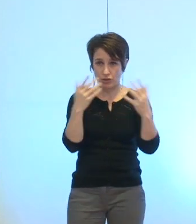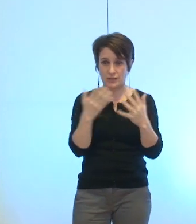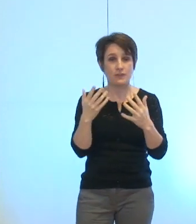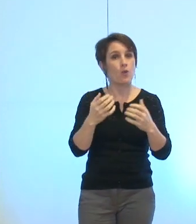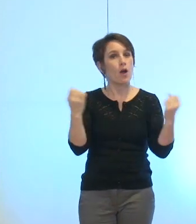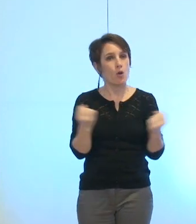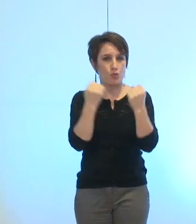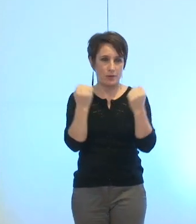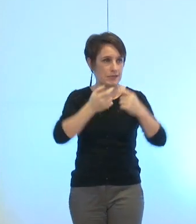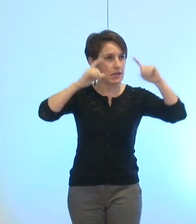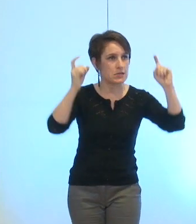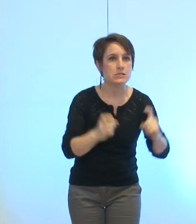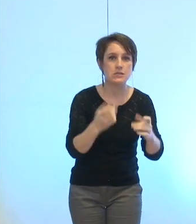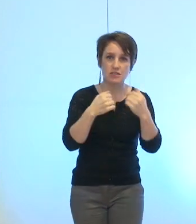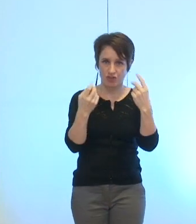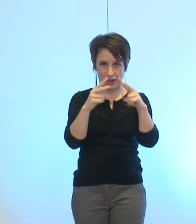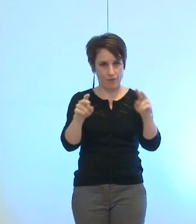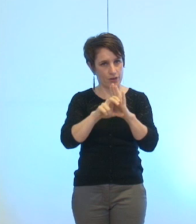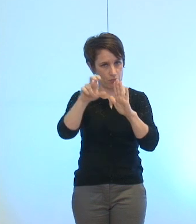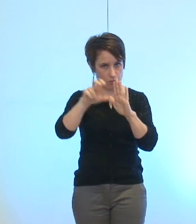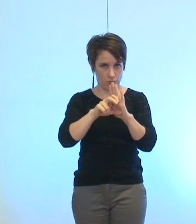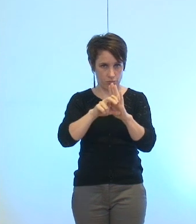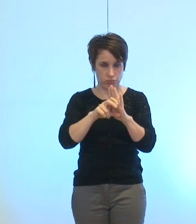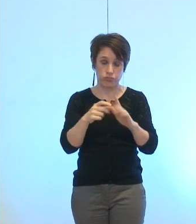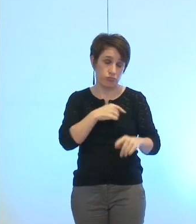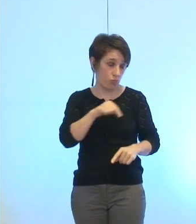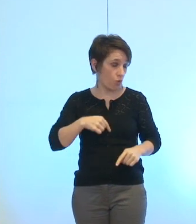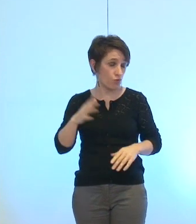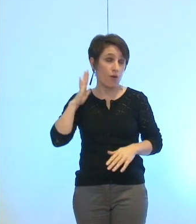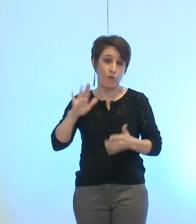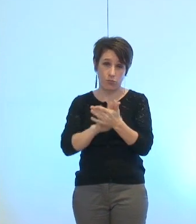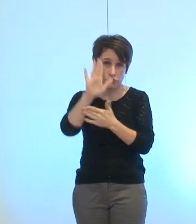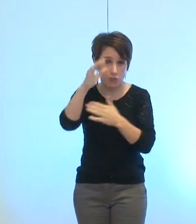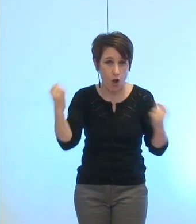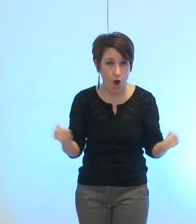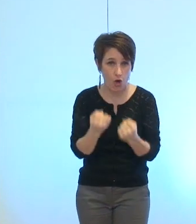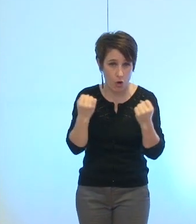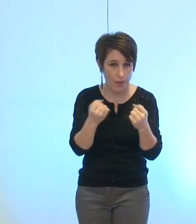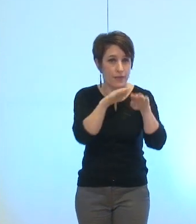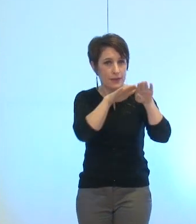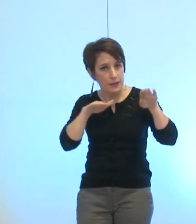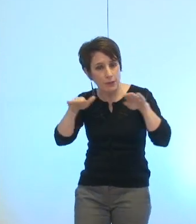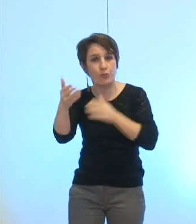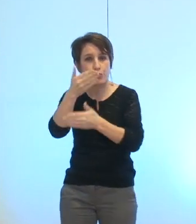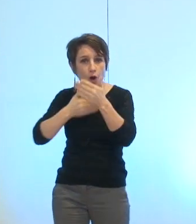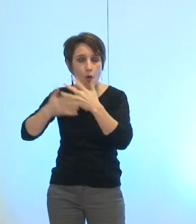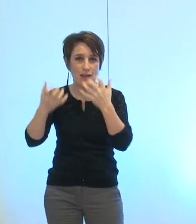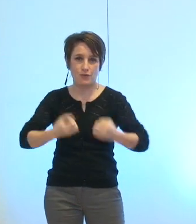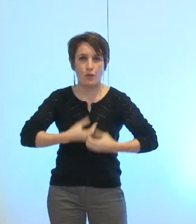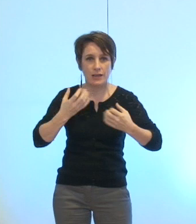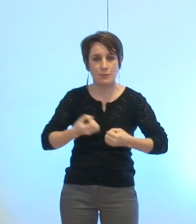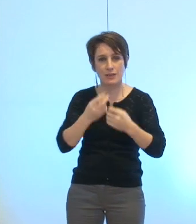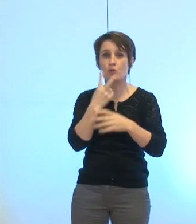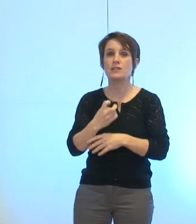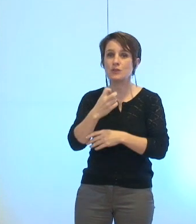de la publicité dans notre ville comme nous l'avions pris comme engagement de campagne et parallèlement le déploiement d'une expression citoyenne et d'opinion